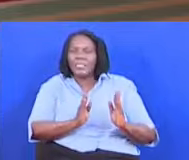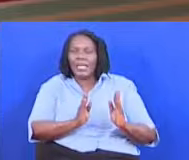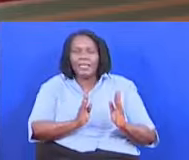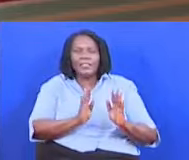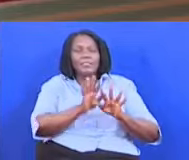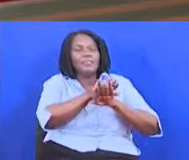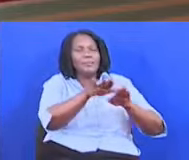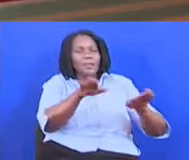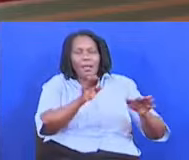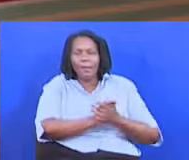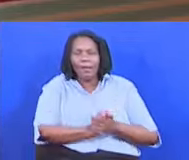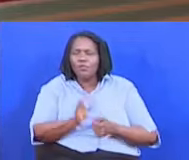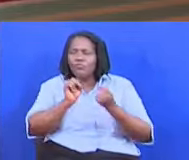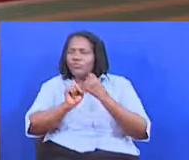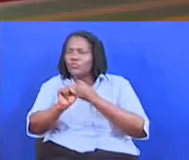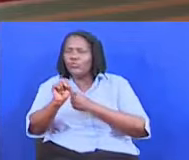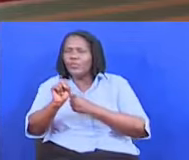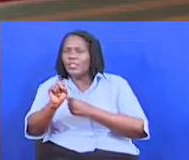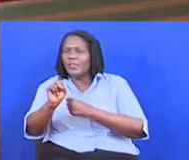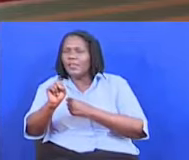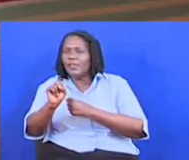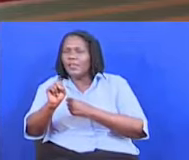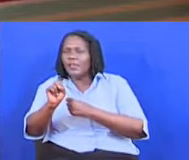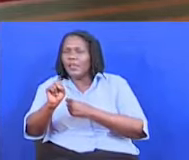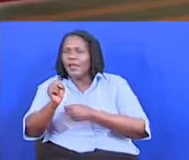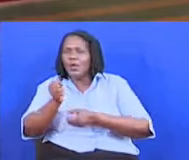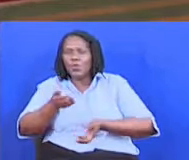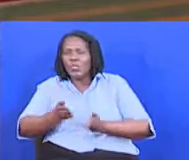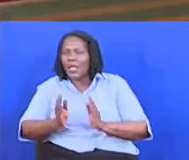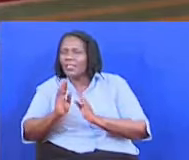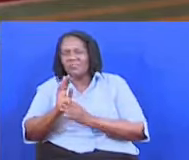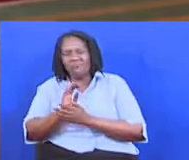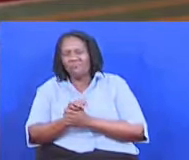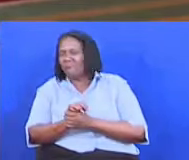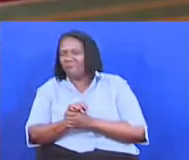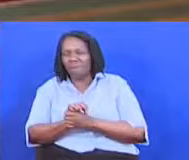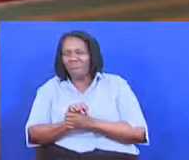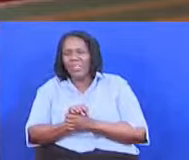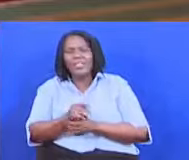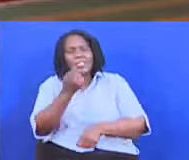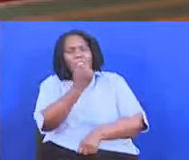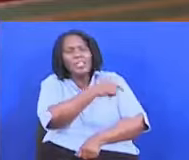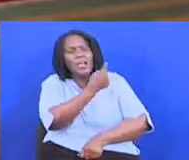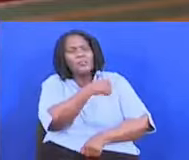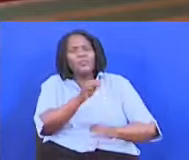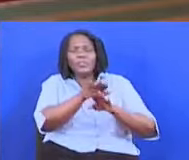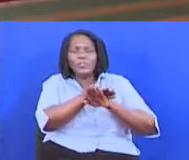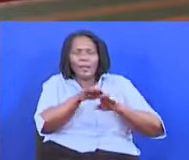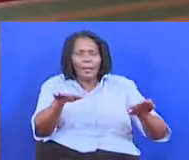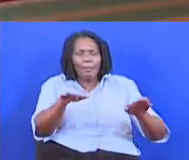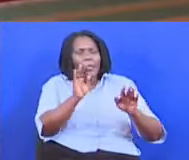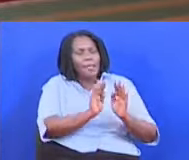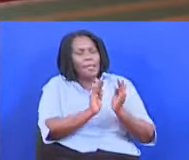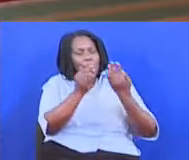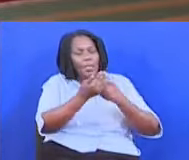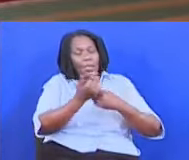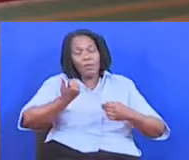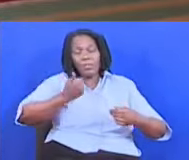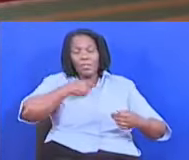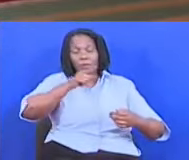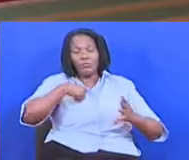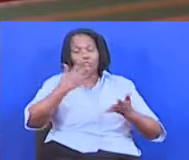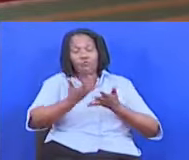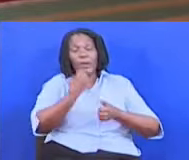msichana kupata ujauzito au kuja kuswala masuala ya uzazi wa mpango. Chanjo hii ni salama na inawakinga wasichana